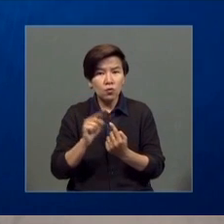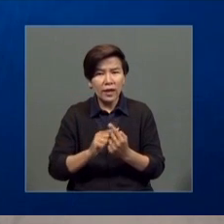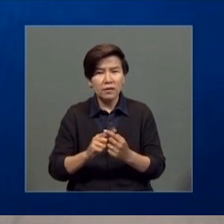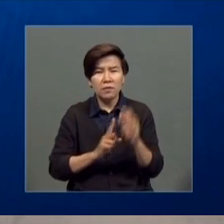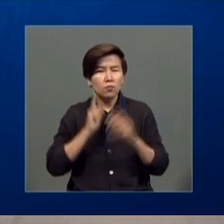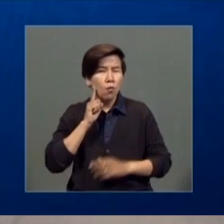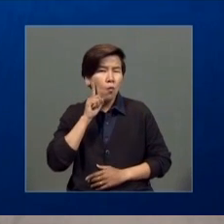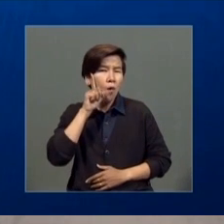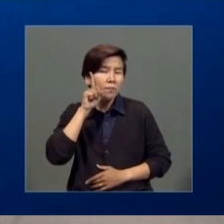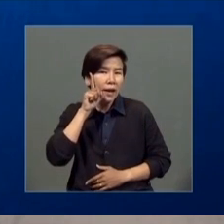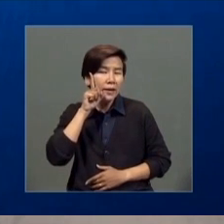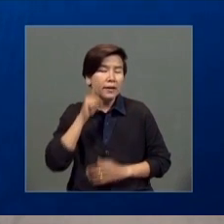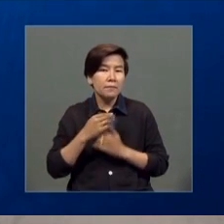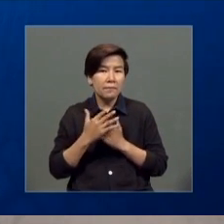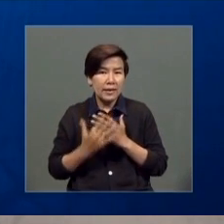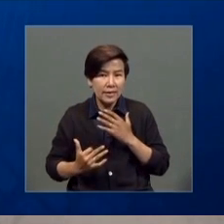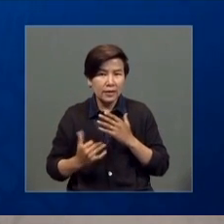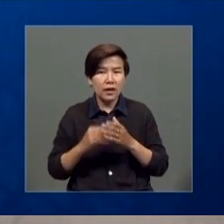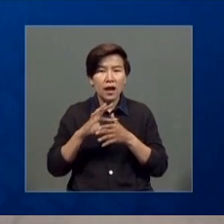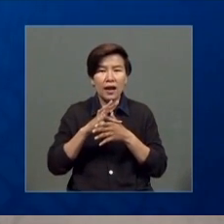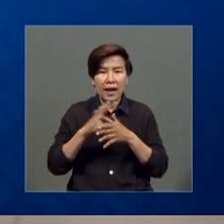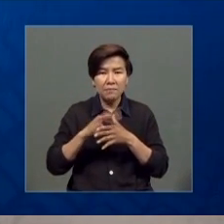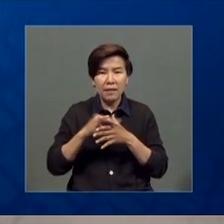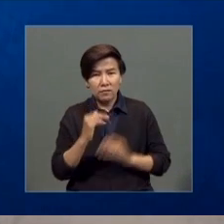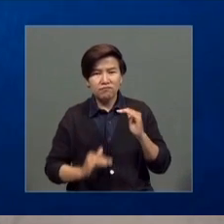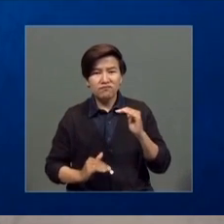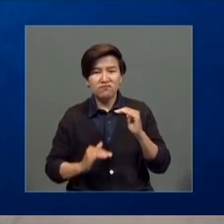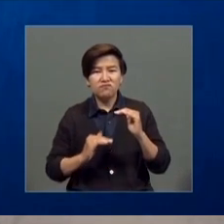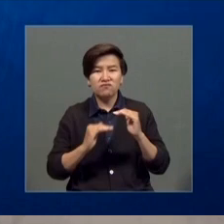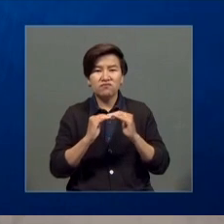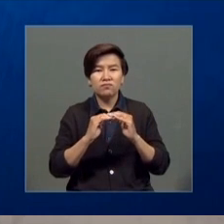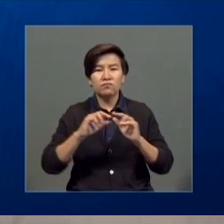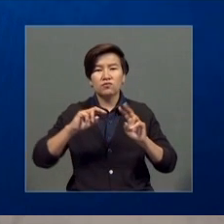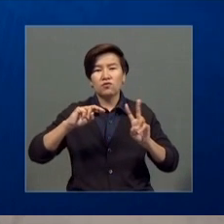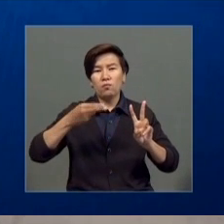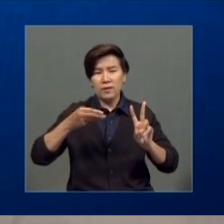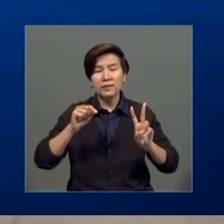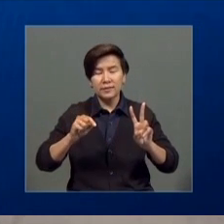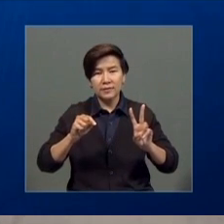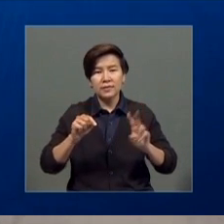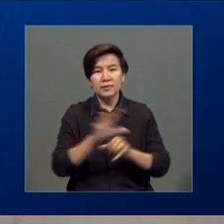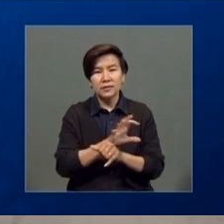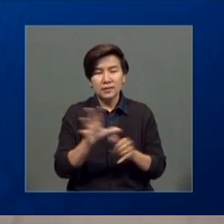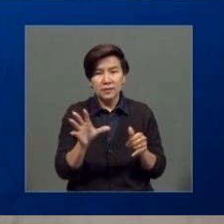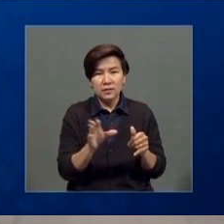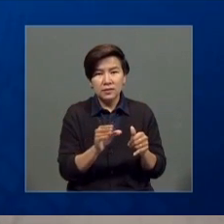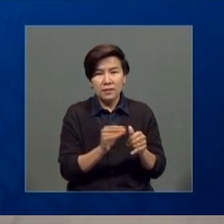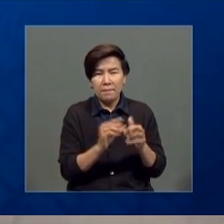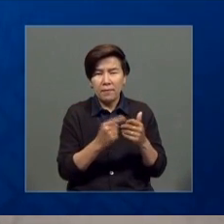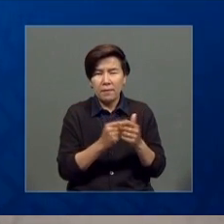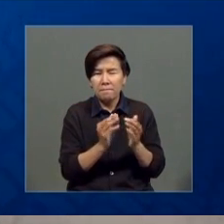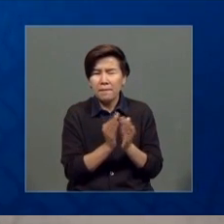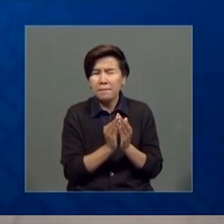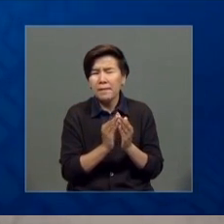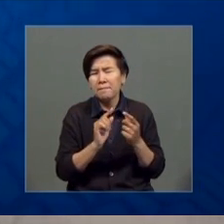เทิงย่านปิ่นเกล้าจำข่าวนี้ได้ใช่ไหมและวันที่1กุมภาพันธ์เมื่อวานนี้ก็เสียชีวิตลงค่ะขอแสดงความเสียใจกับครอบครัว